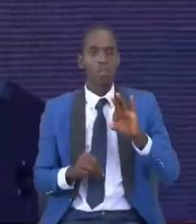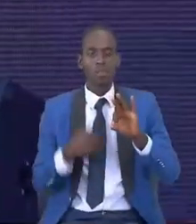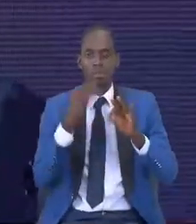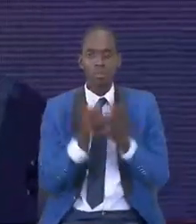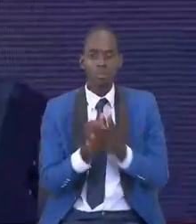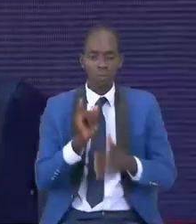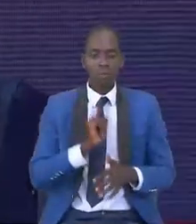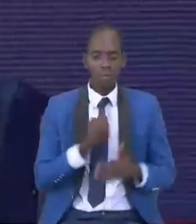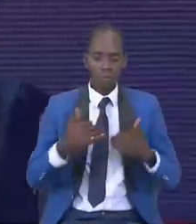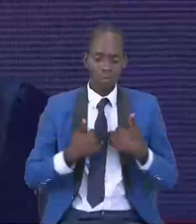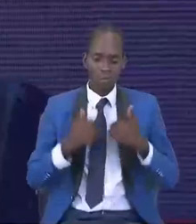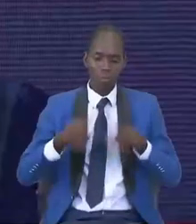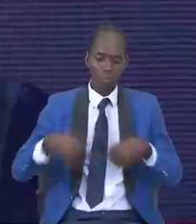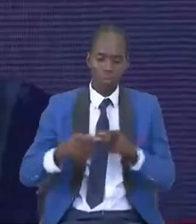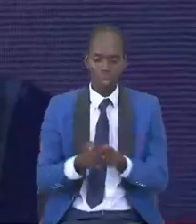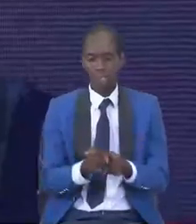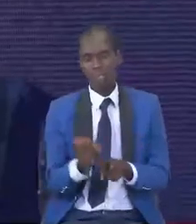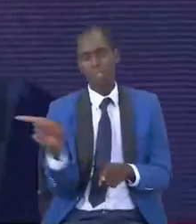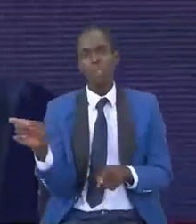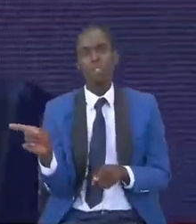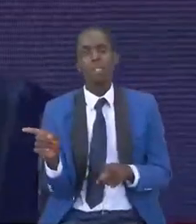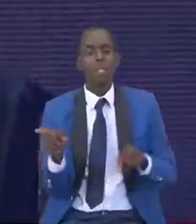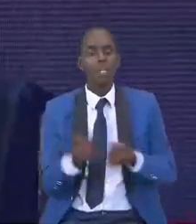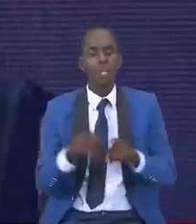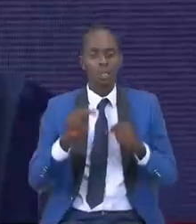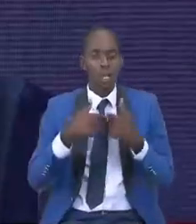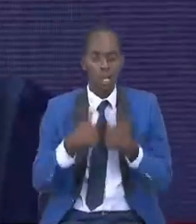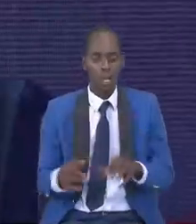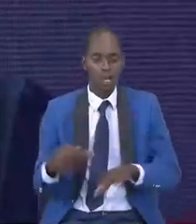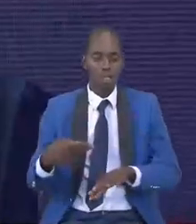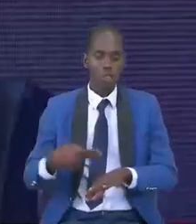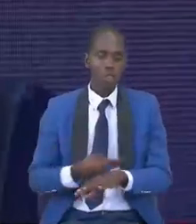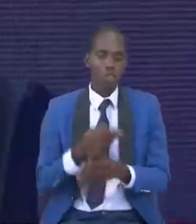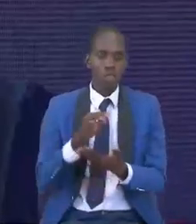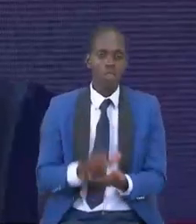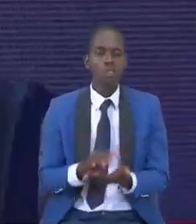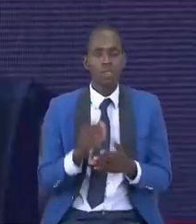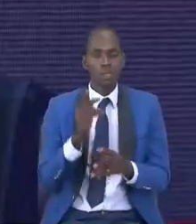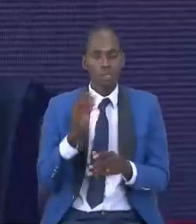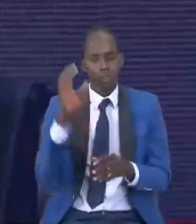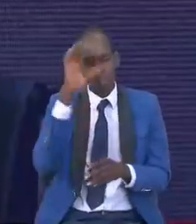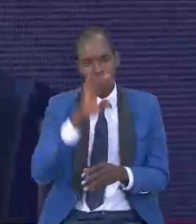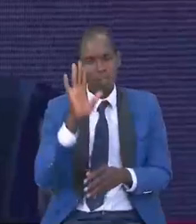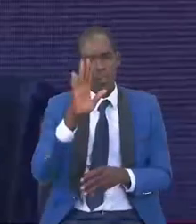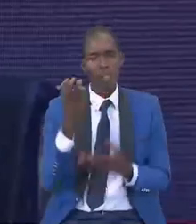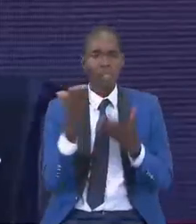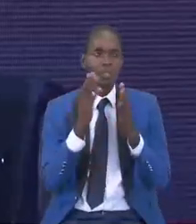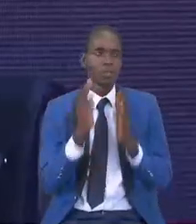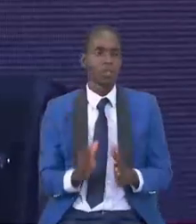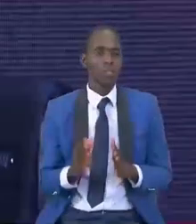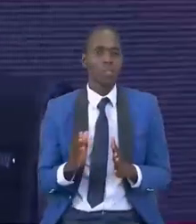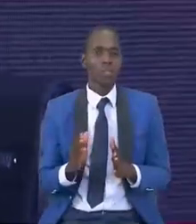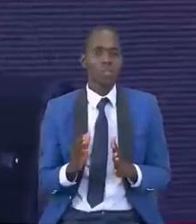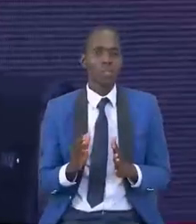verset. Aidez. Je suis errant comme une brebis perdue. Psaume 119, 176. Je suis errant comme une brebis perdue. Voici